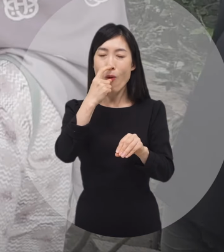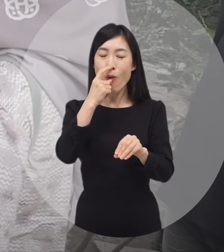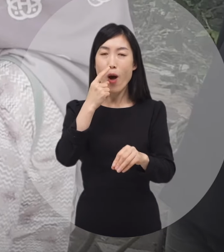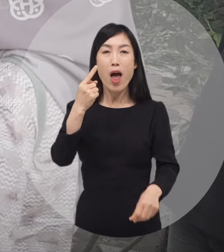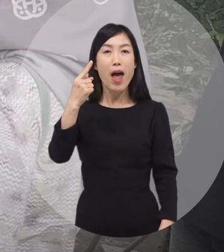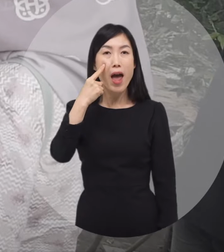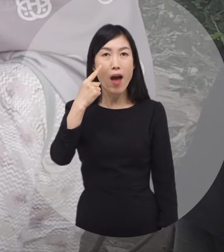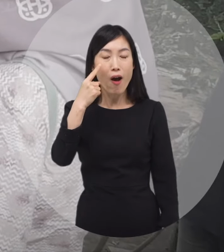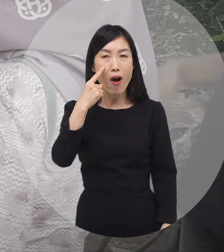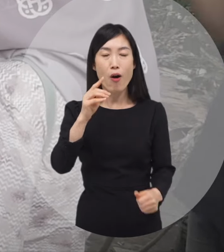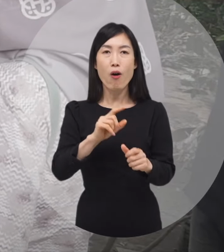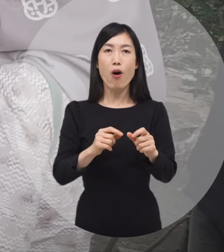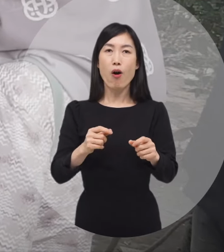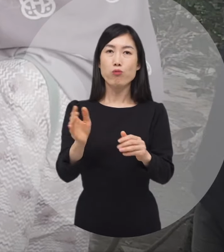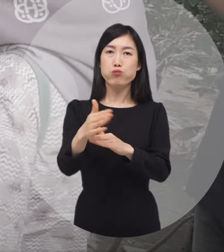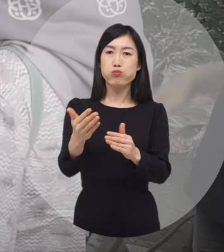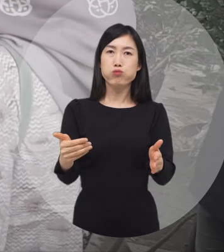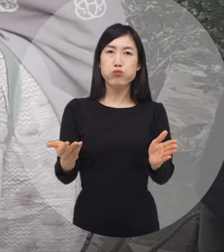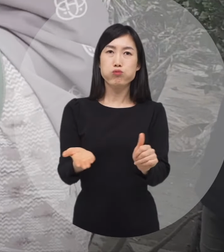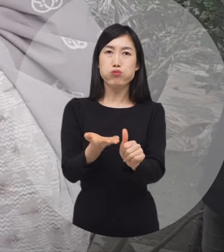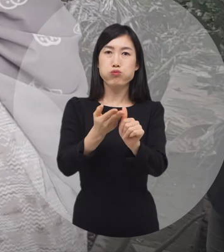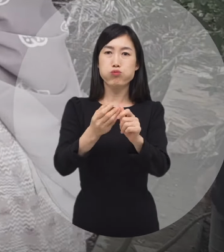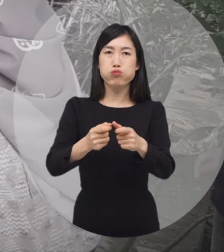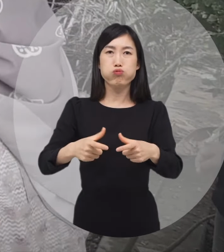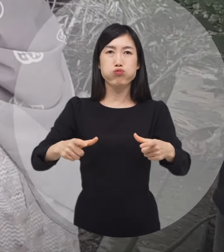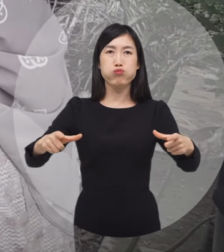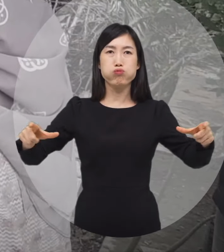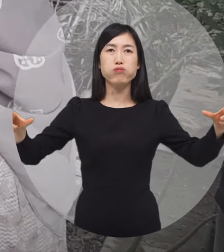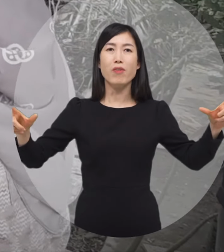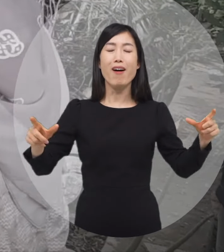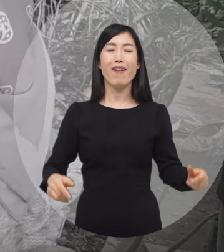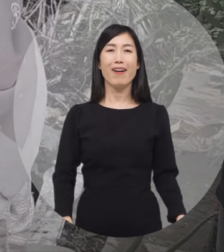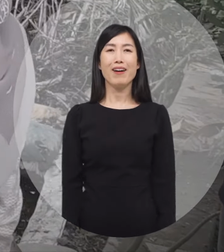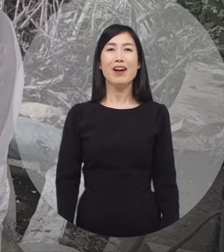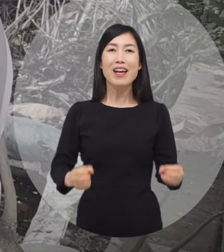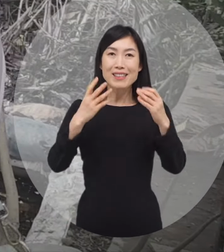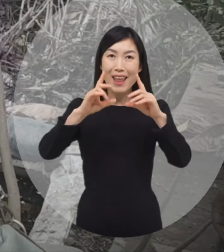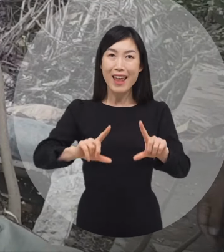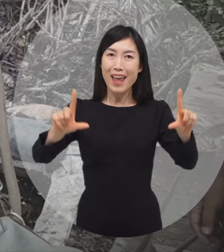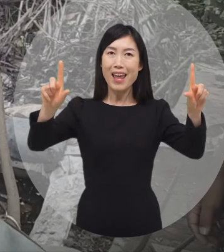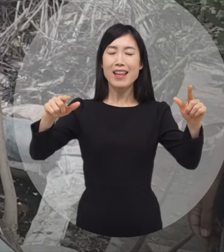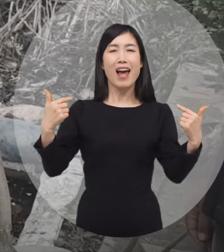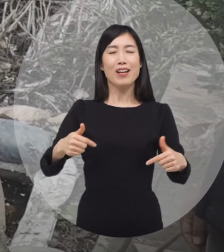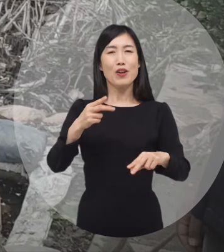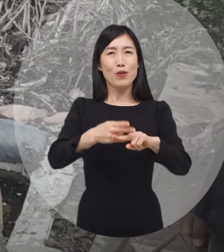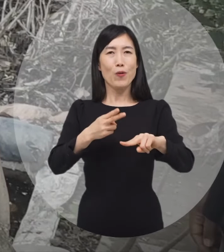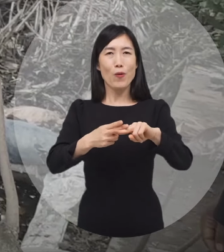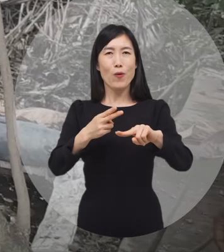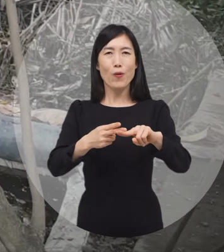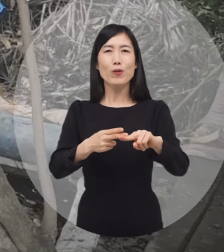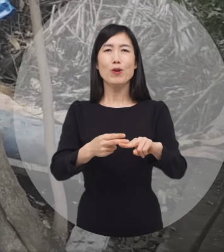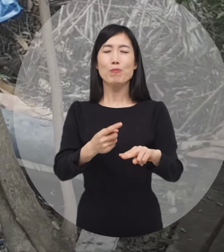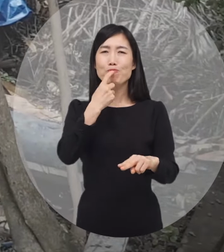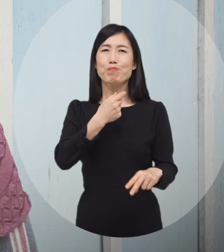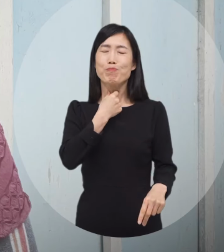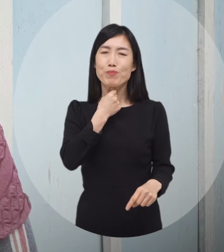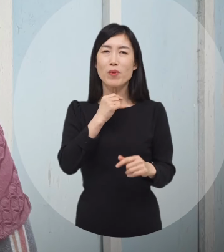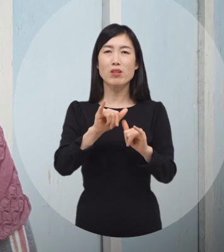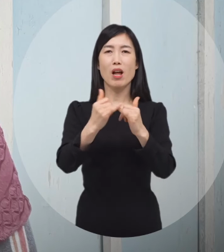차츰차츰 양식 규모는 커졌고 새해가 되면 요리를 위해 많은 사람들이 그의 양식장을